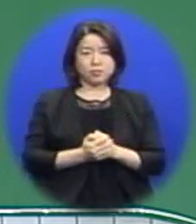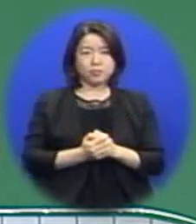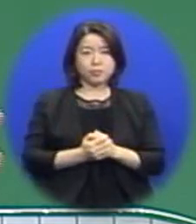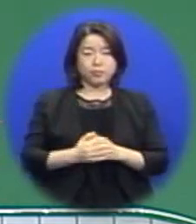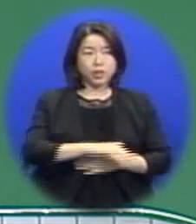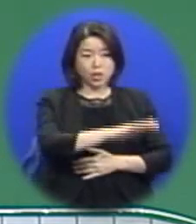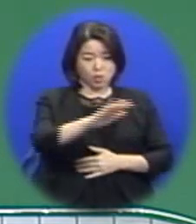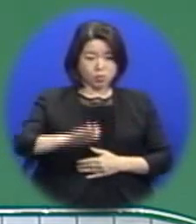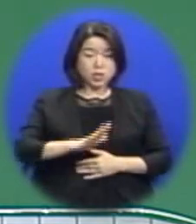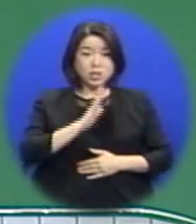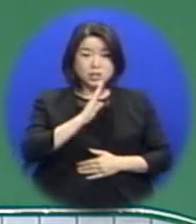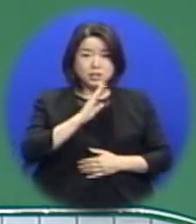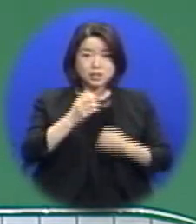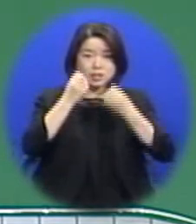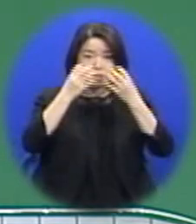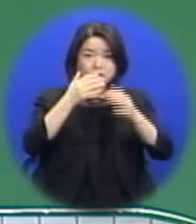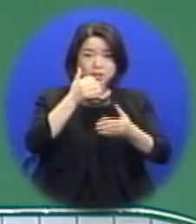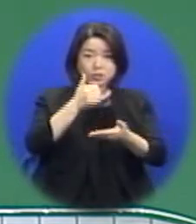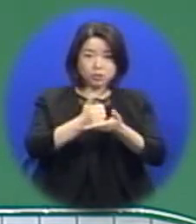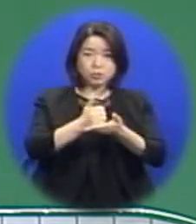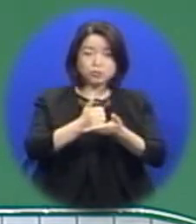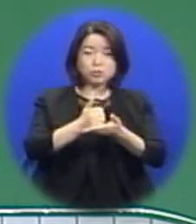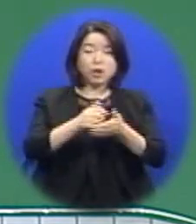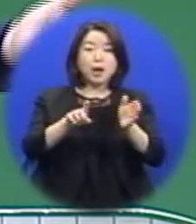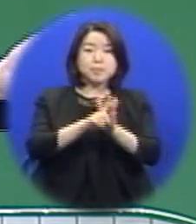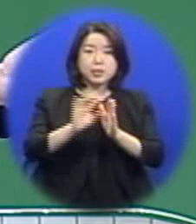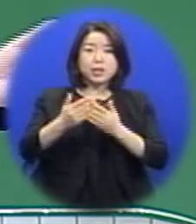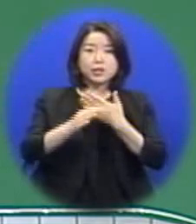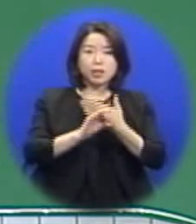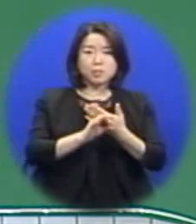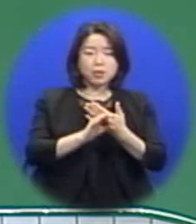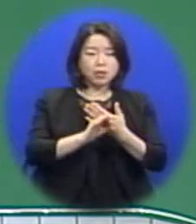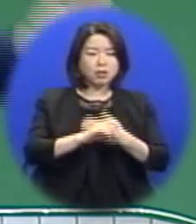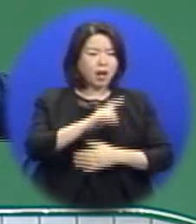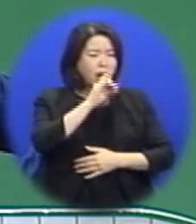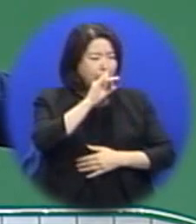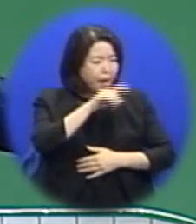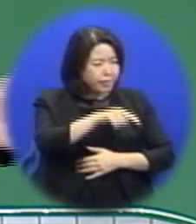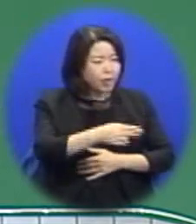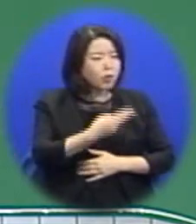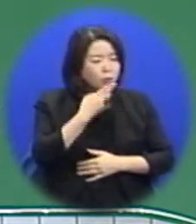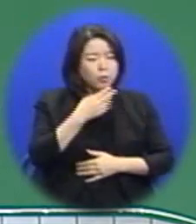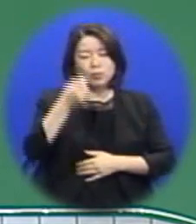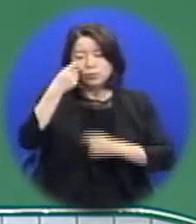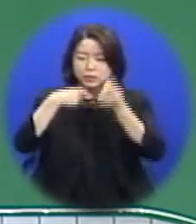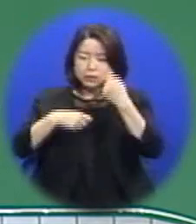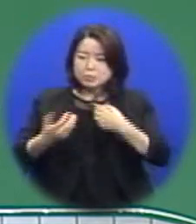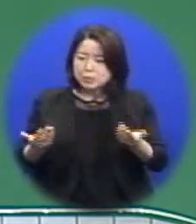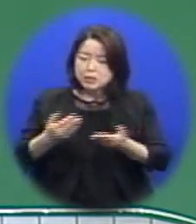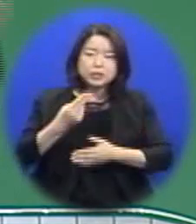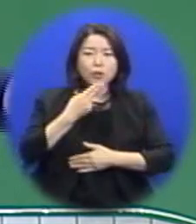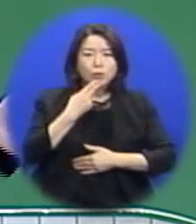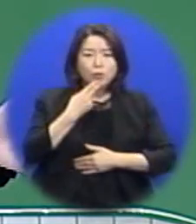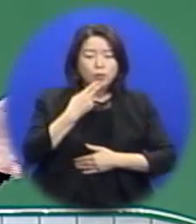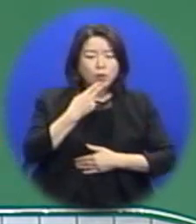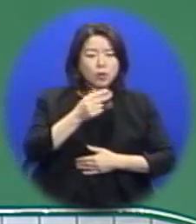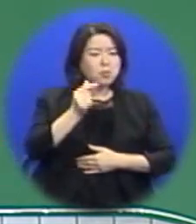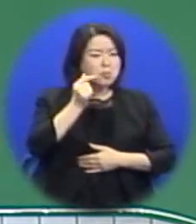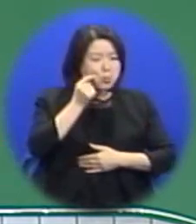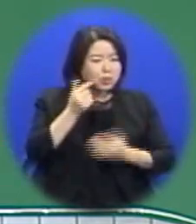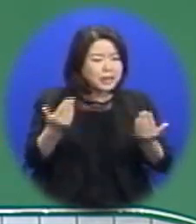우리가 진정 창조주 하나님을 믿게 되면 안 될 것 없고 슬플 것 없고 못할 것도